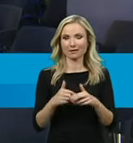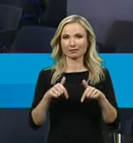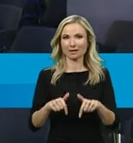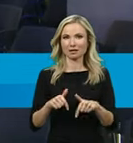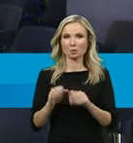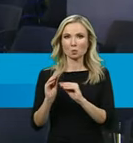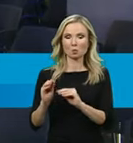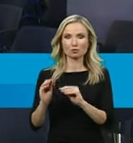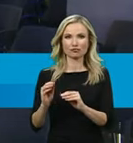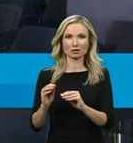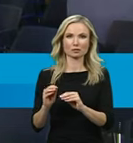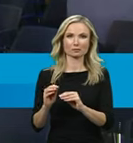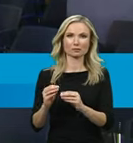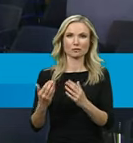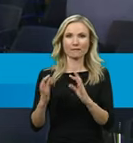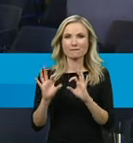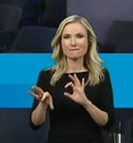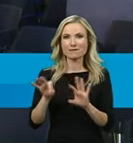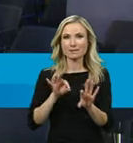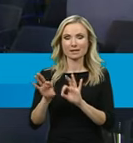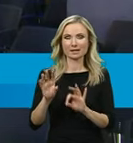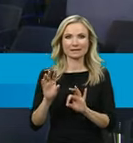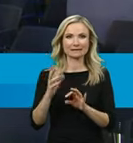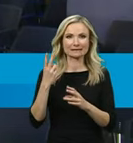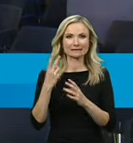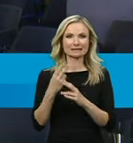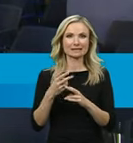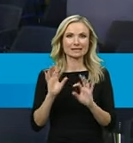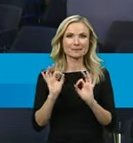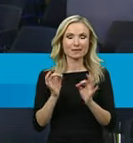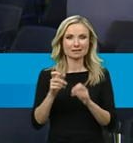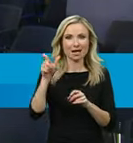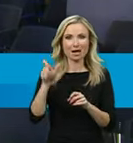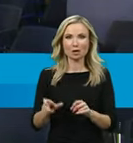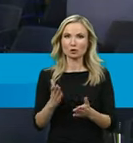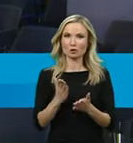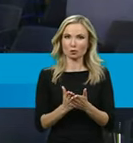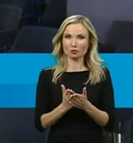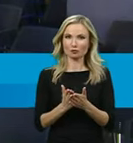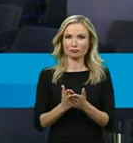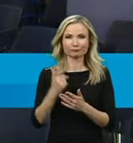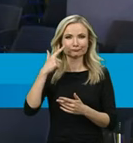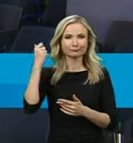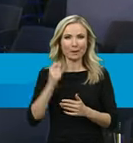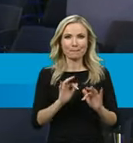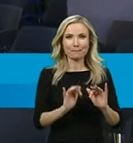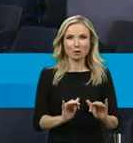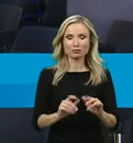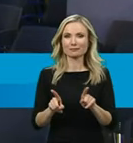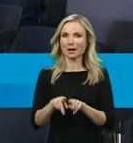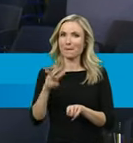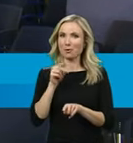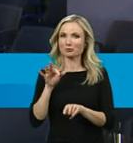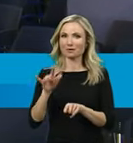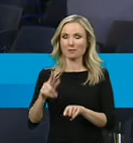vybraných specialistů se dostáváme na úroveň těch pachatelů, kteří právě svými schopnostmi a znalostmi často přesahují